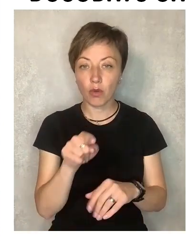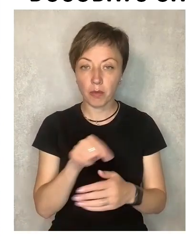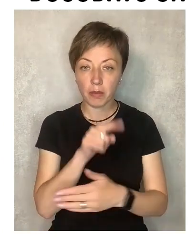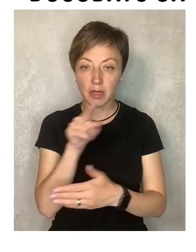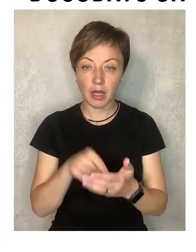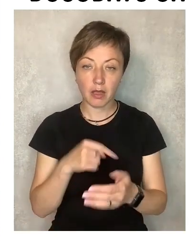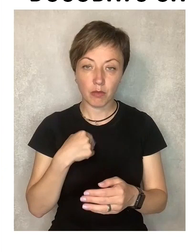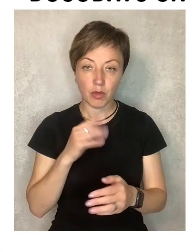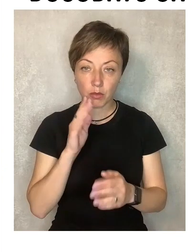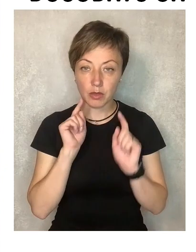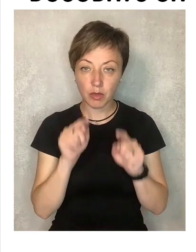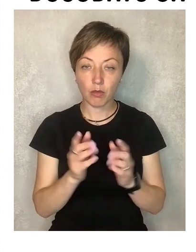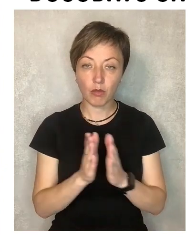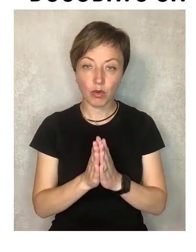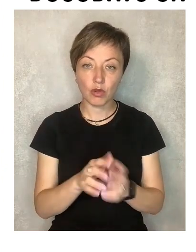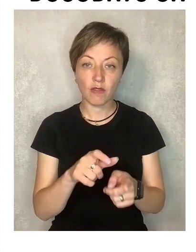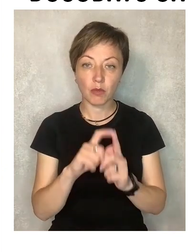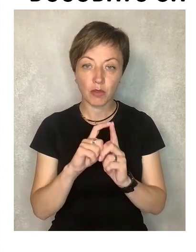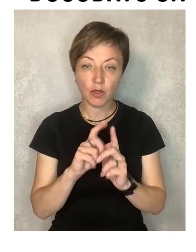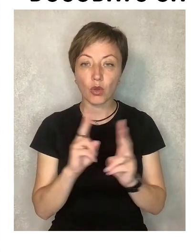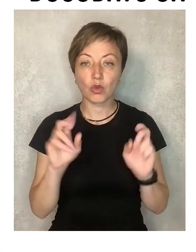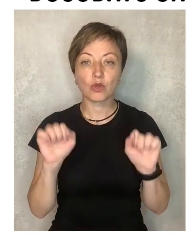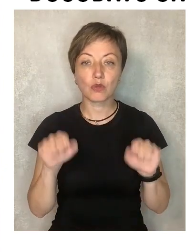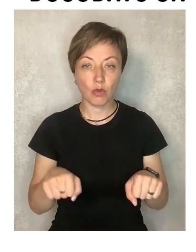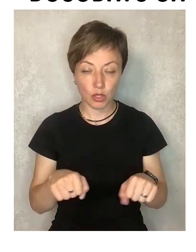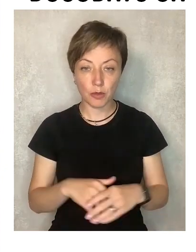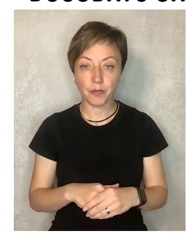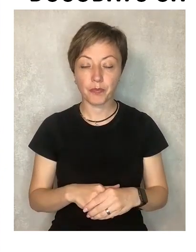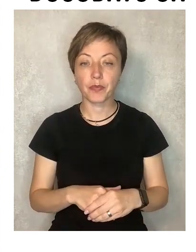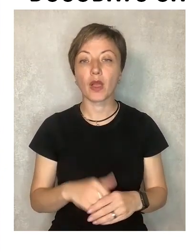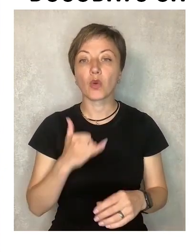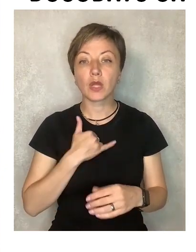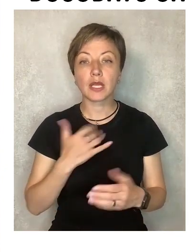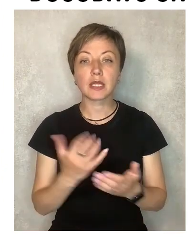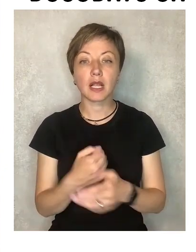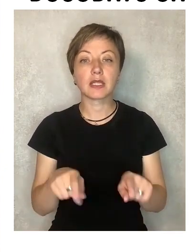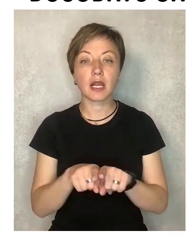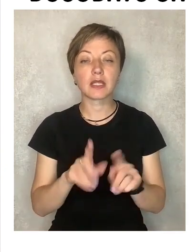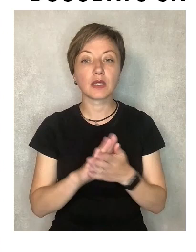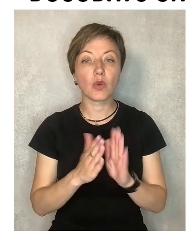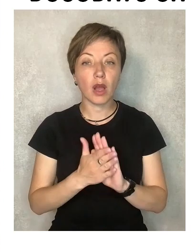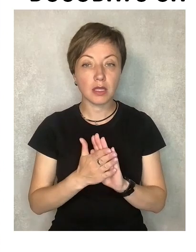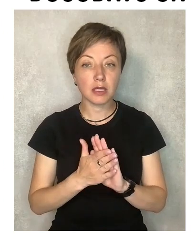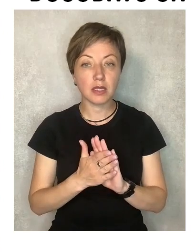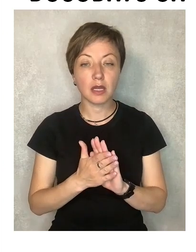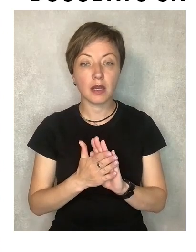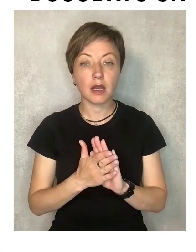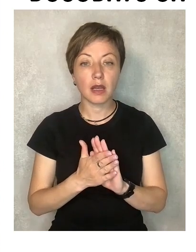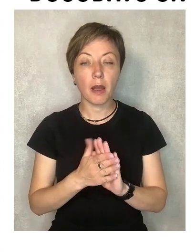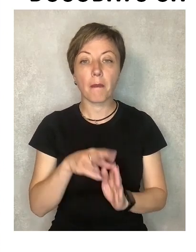питання. Попрошу відповісти того, хто зможе. Дивіться, в нас склалась така ситуація, наприклад, мер